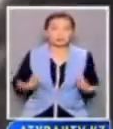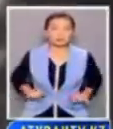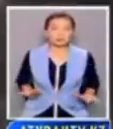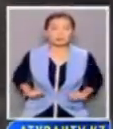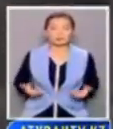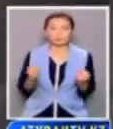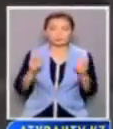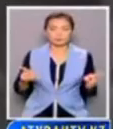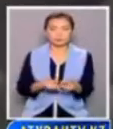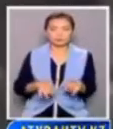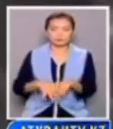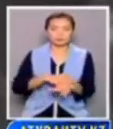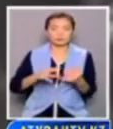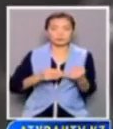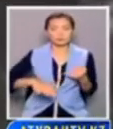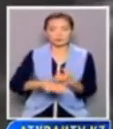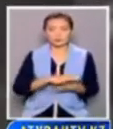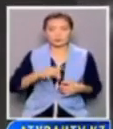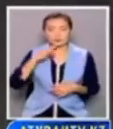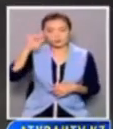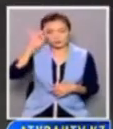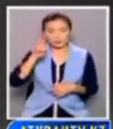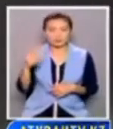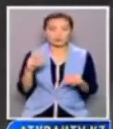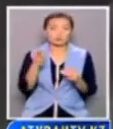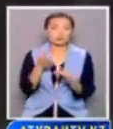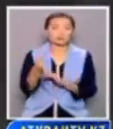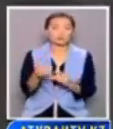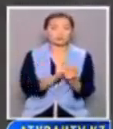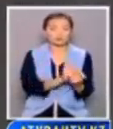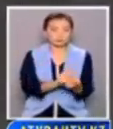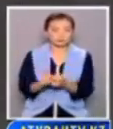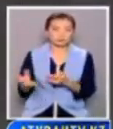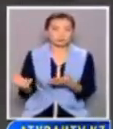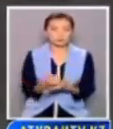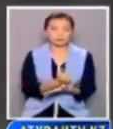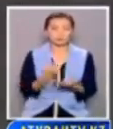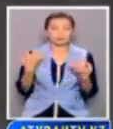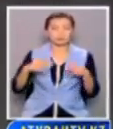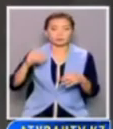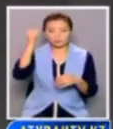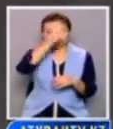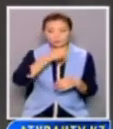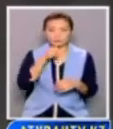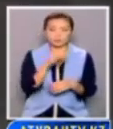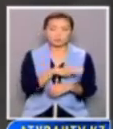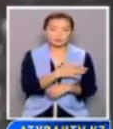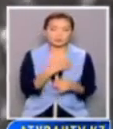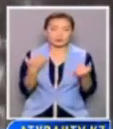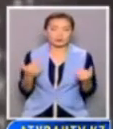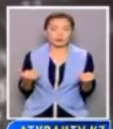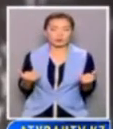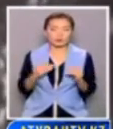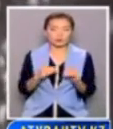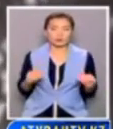құл үстінде тұрса да елі мен жерінің, қазақ ұлтының болашағы үшін күресті. Олардың егемендік жолында ту еткен ұрандары